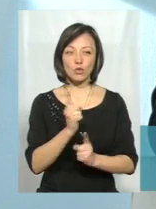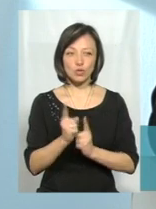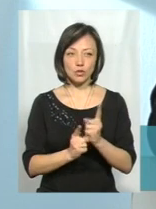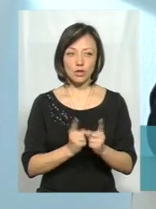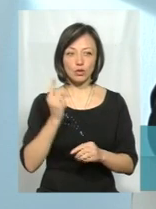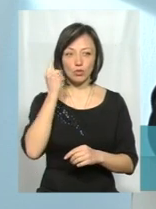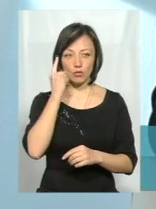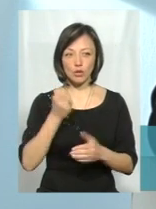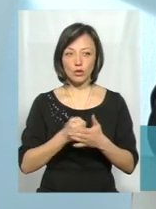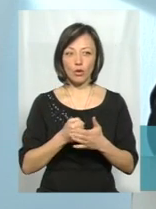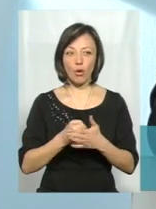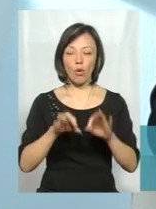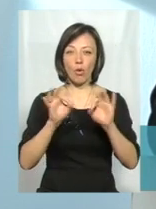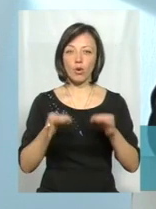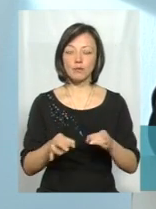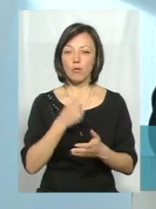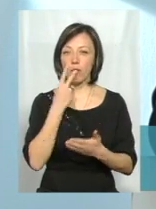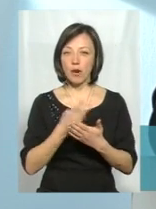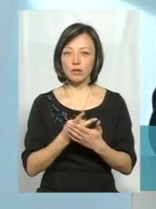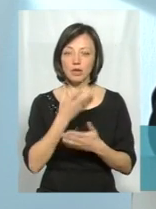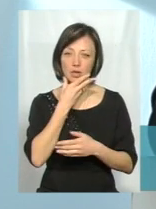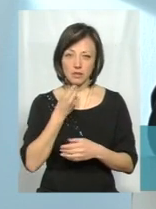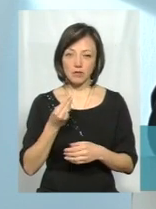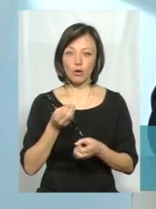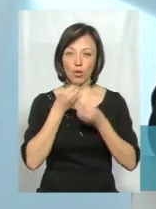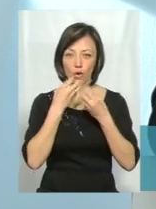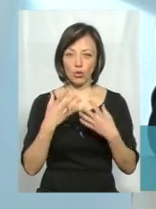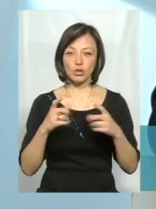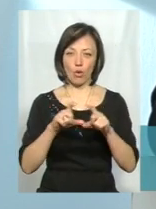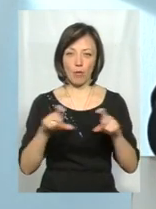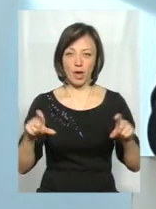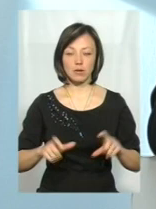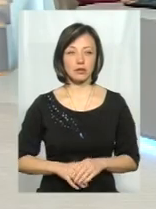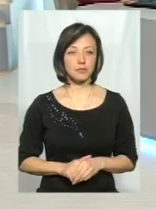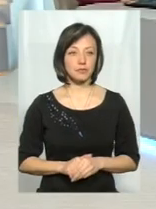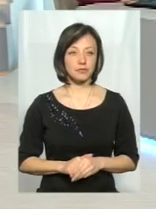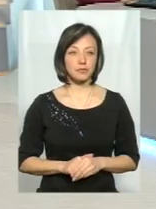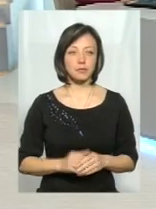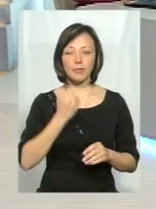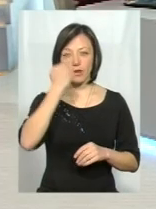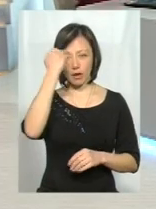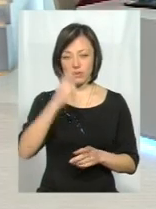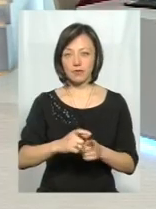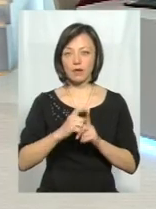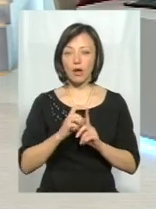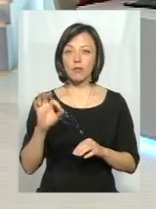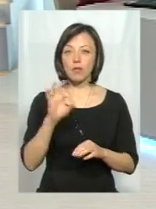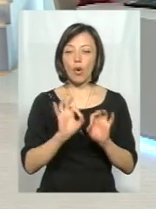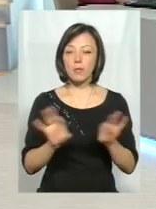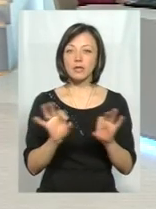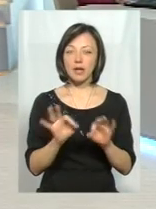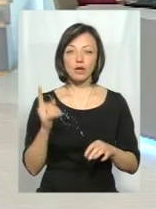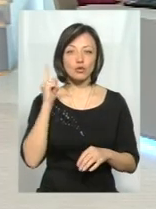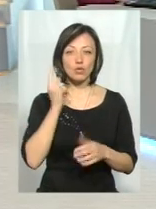І я думаю, що до осені ми побачимо там красивий і хороший об'єкт. Дякую вам за відповідь. А стосовно коментаря,